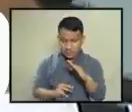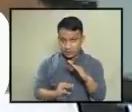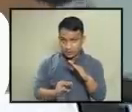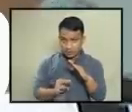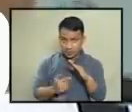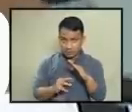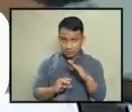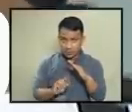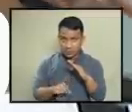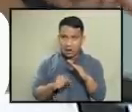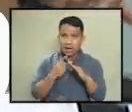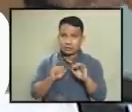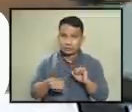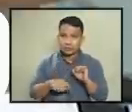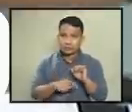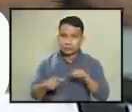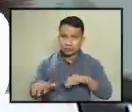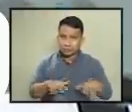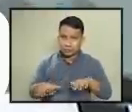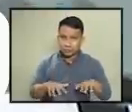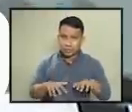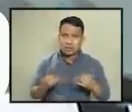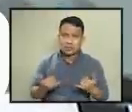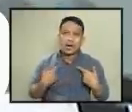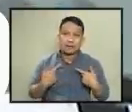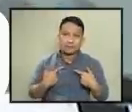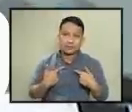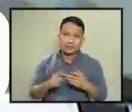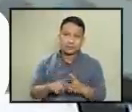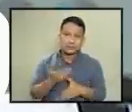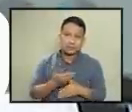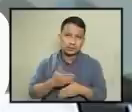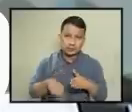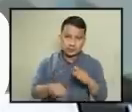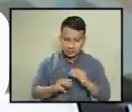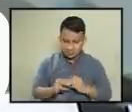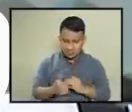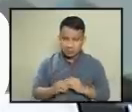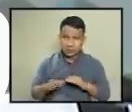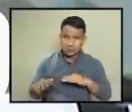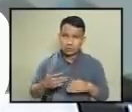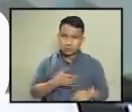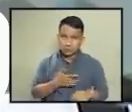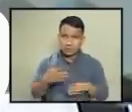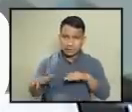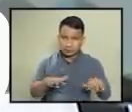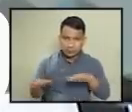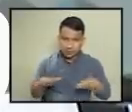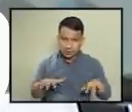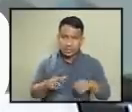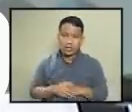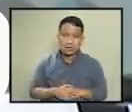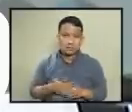fact is this earthquake signified that magma has been intruded. So thus the eruptible magma